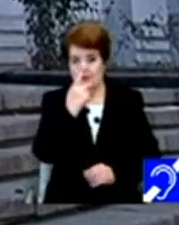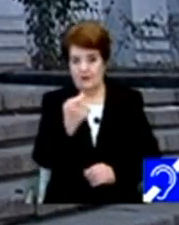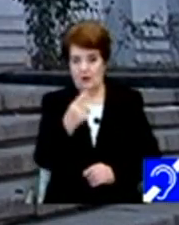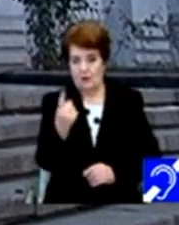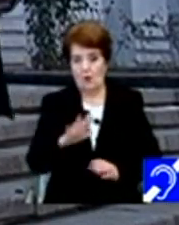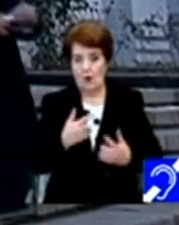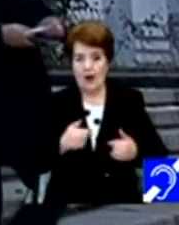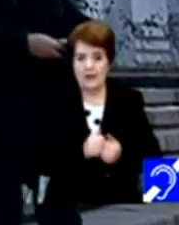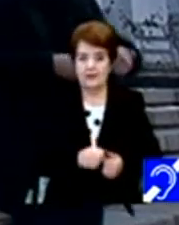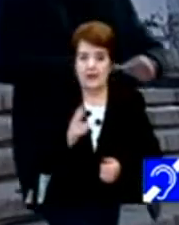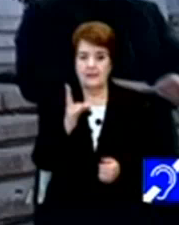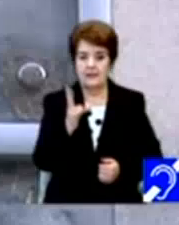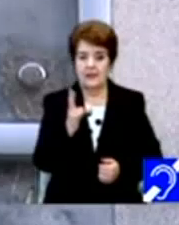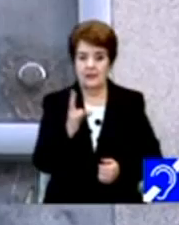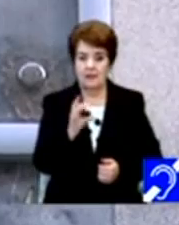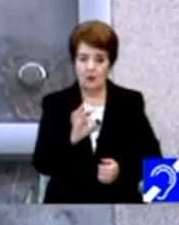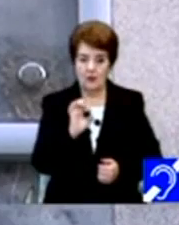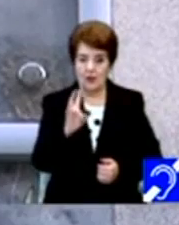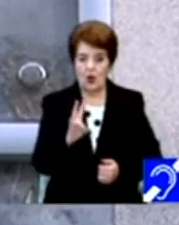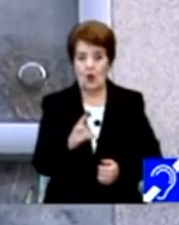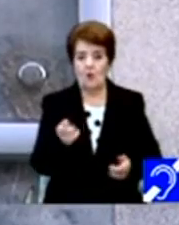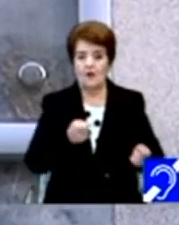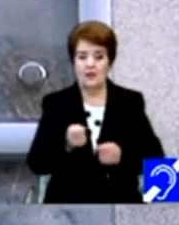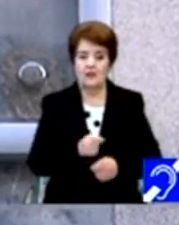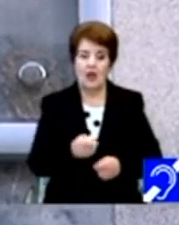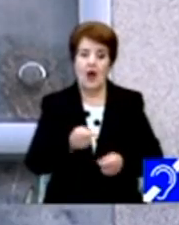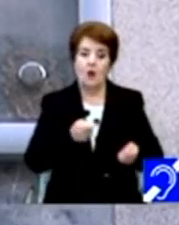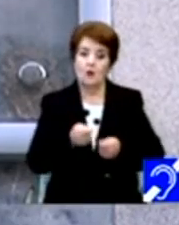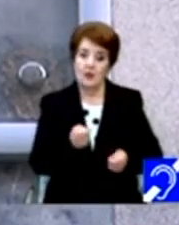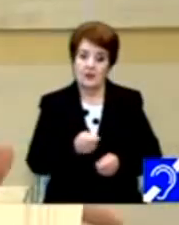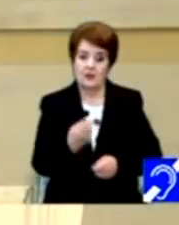unei organizații non-guvernamentale. Potrivit autorităților, în anii